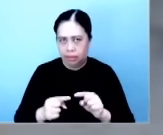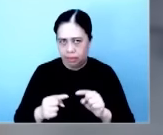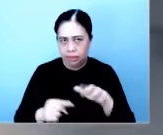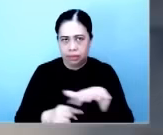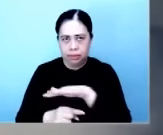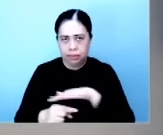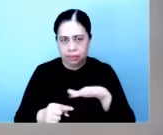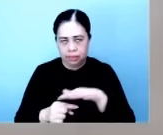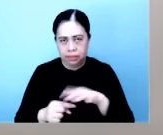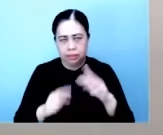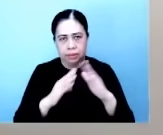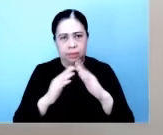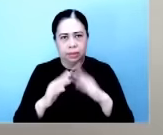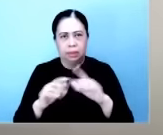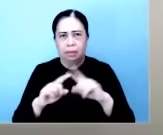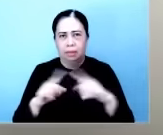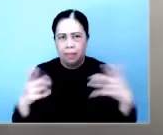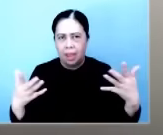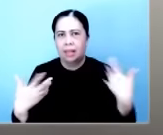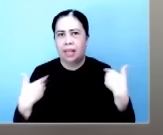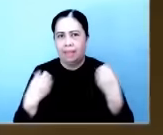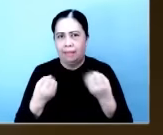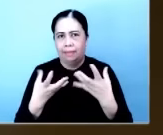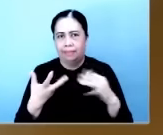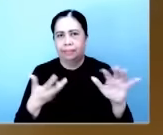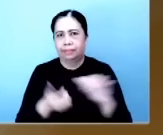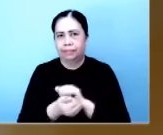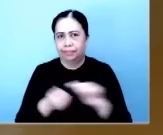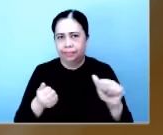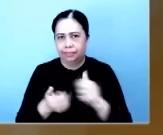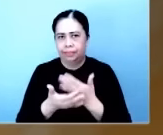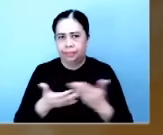pero nagdulot ng malaking pinsala ang disgrasya.